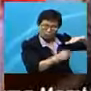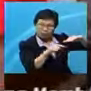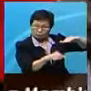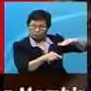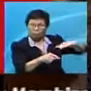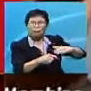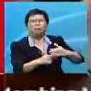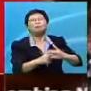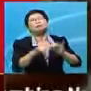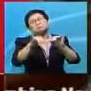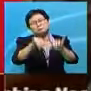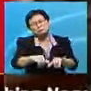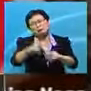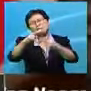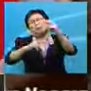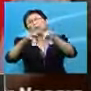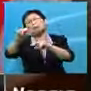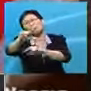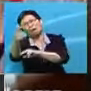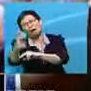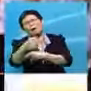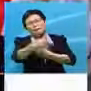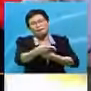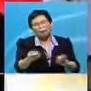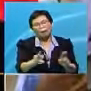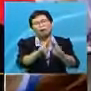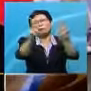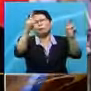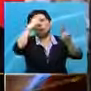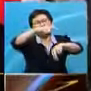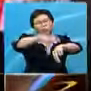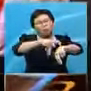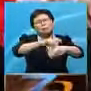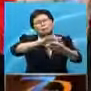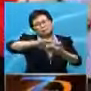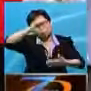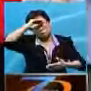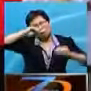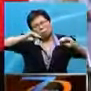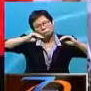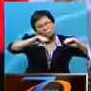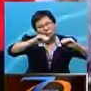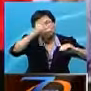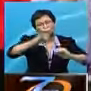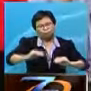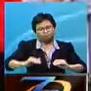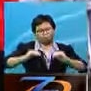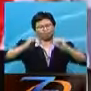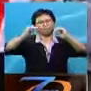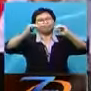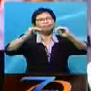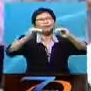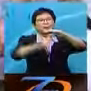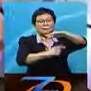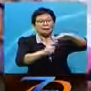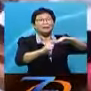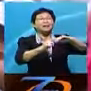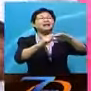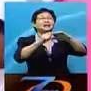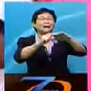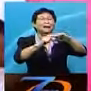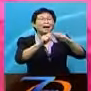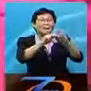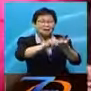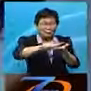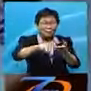hanya menumpang di bangunan lain seperti Balai Raya untuk sesi pembelajaran. Bagi menaik taraf tabika kemas setanding tadika swasta